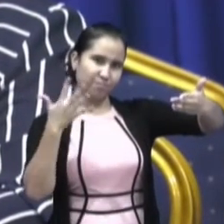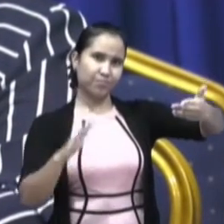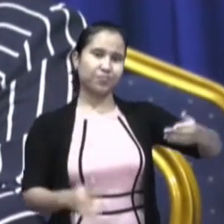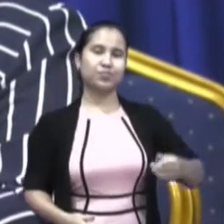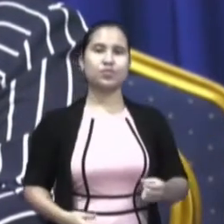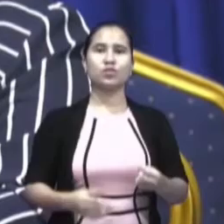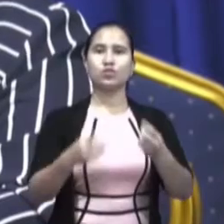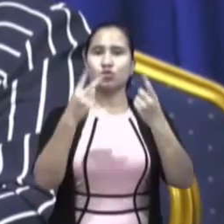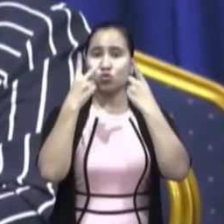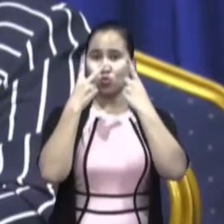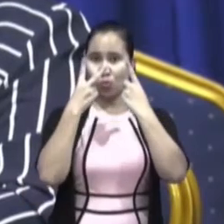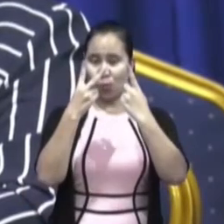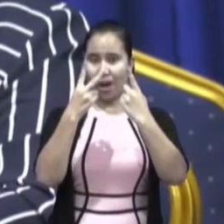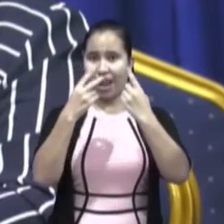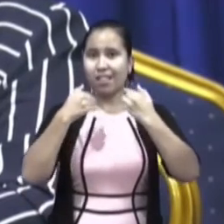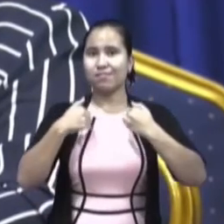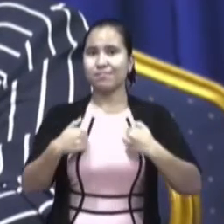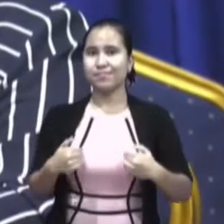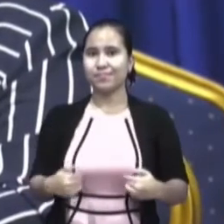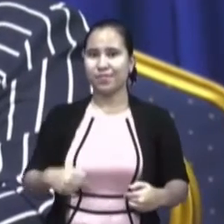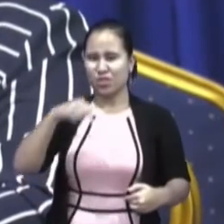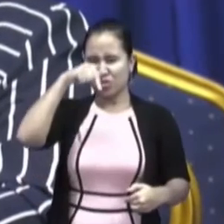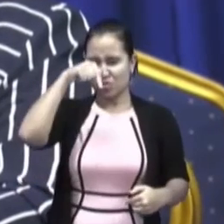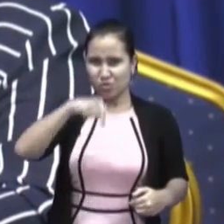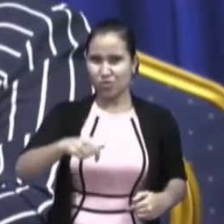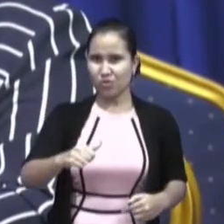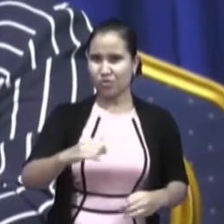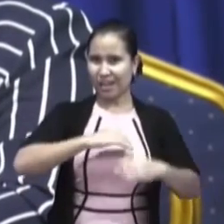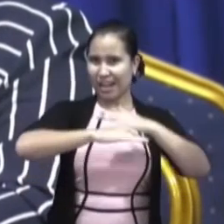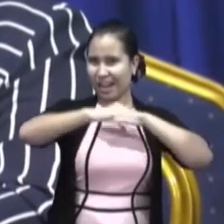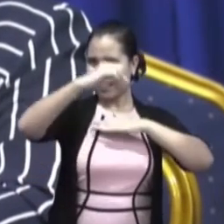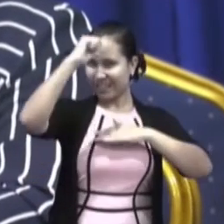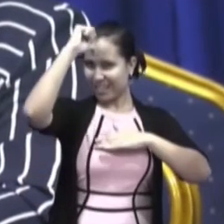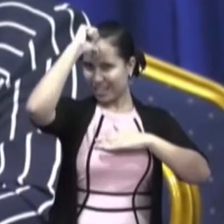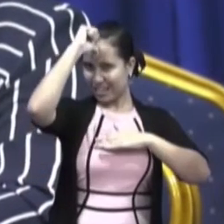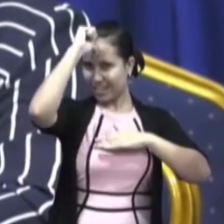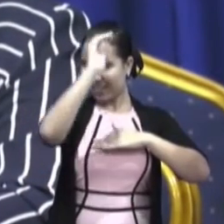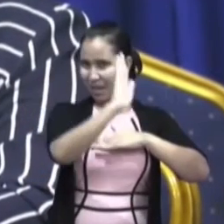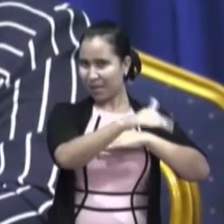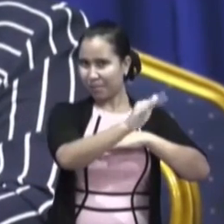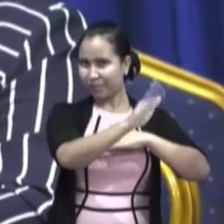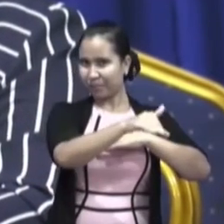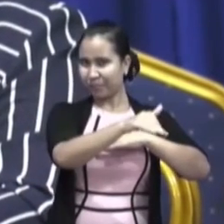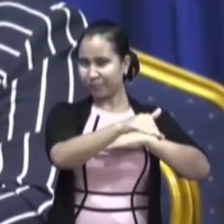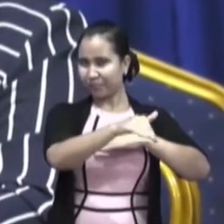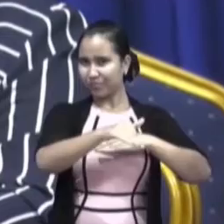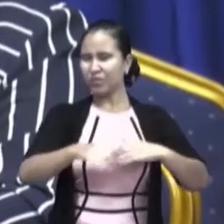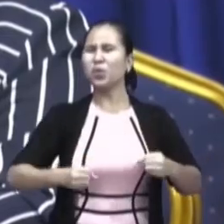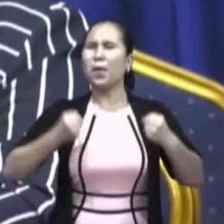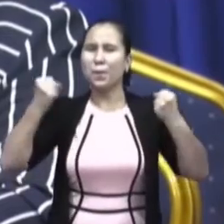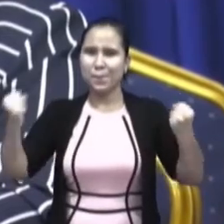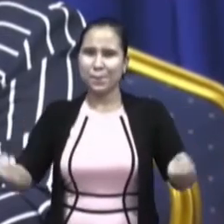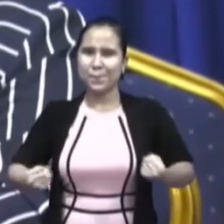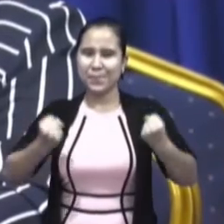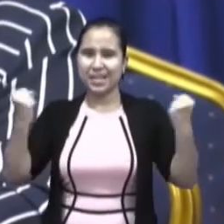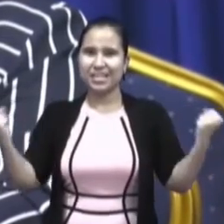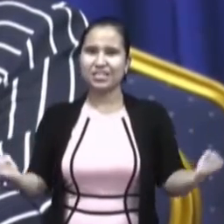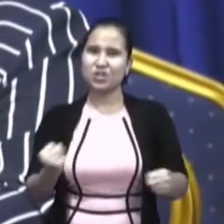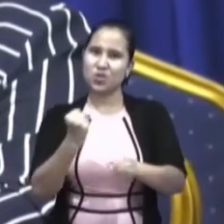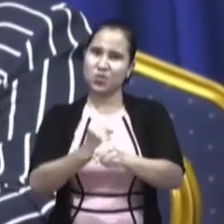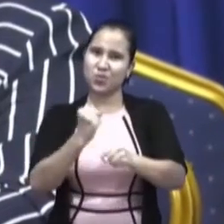12 mensen die in India nu gestrand zijn. En we zijn dus nu drukdoende om te werken